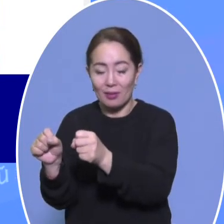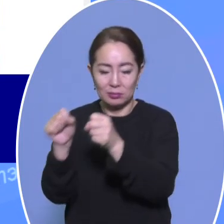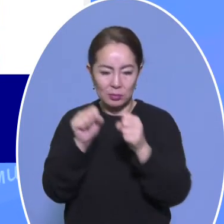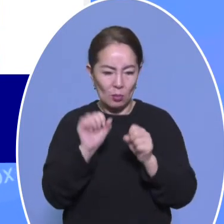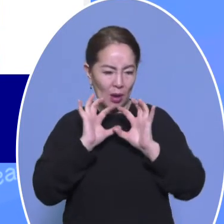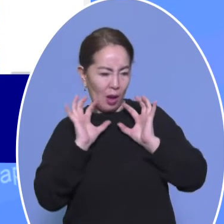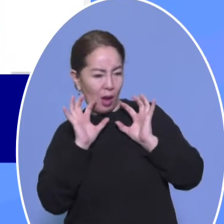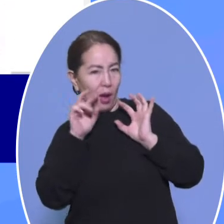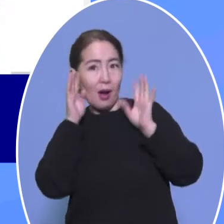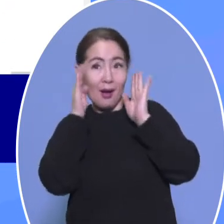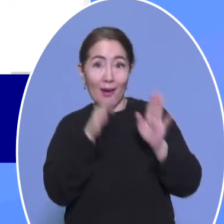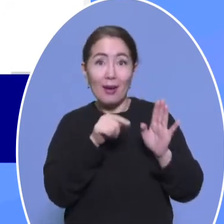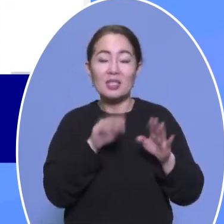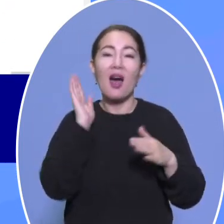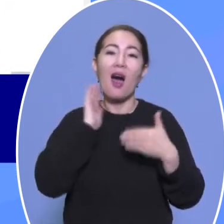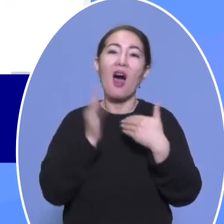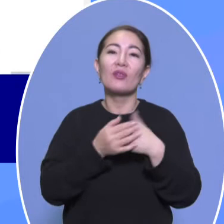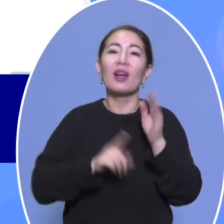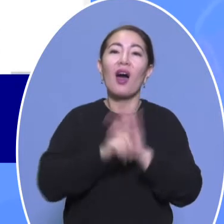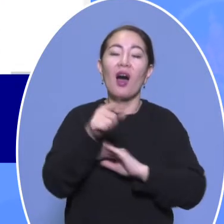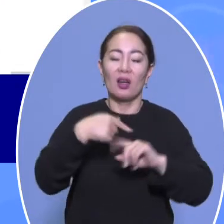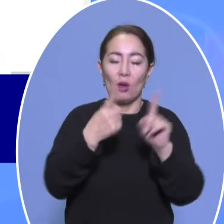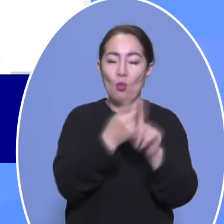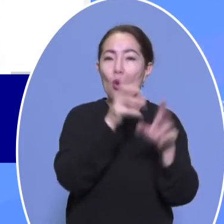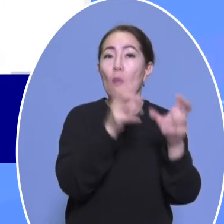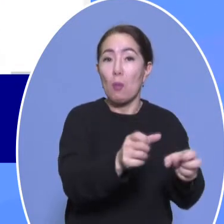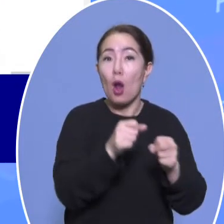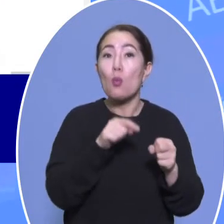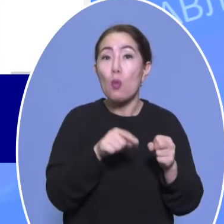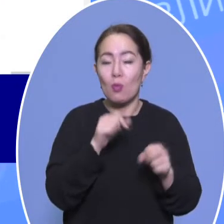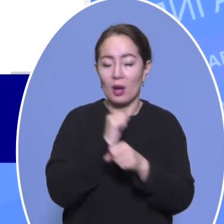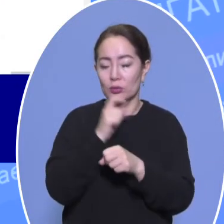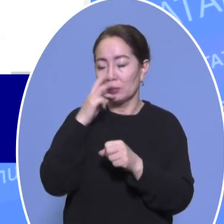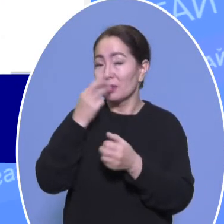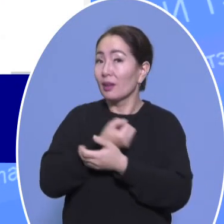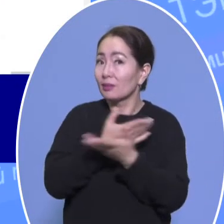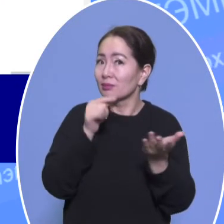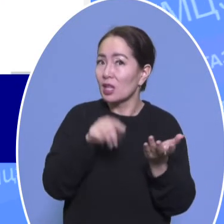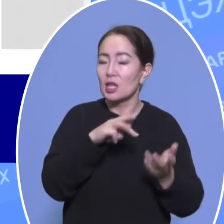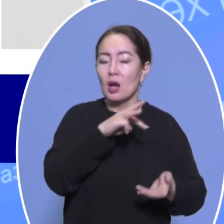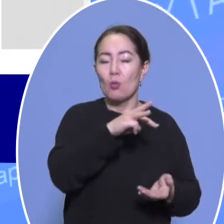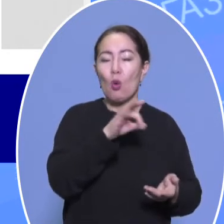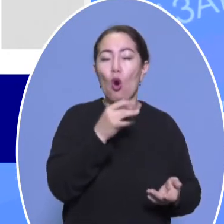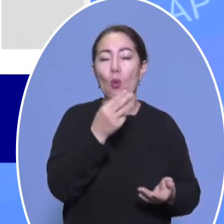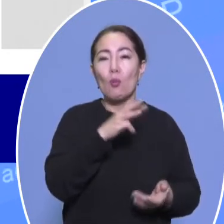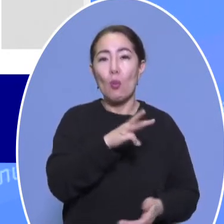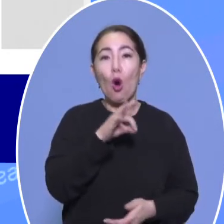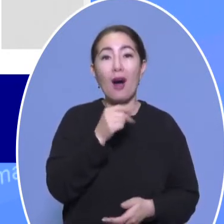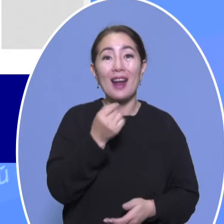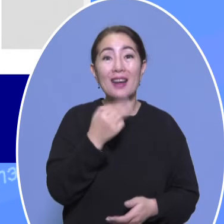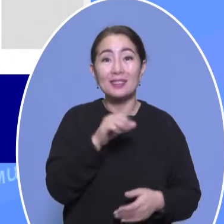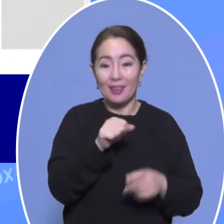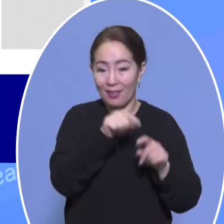олон анхаарлыг татсан авилын хэргийн анхны баримтлага болсон талаар албаны хүмүүс мэдгэлжээ. Тус агентлаг Махараштрагийн Тани